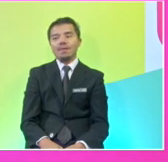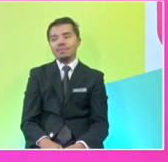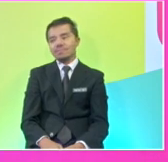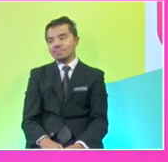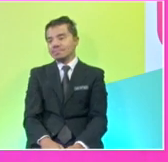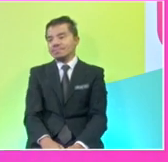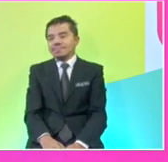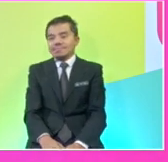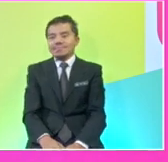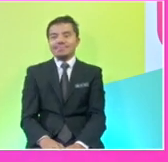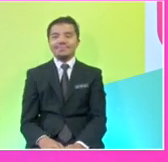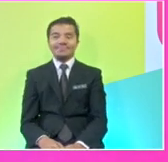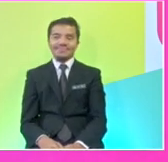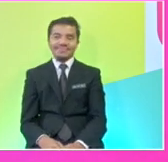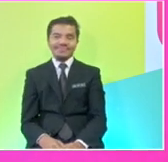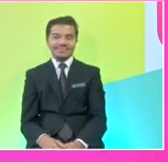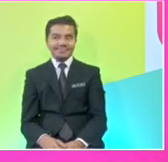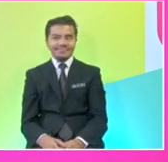kerjasama ini